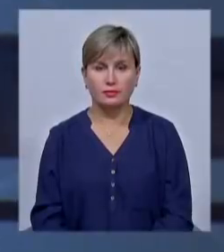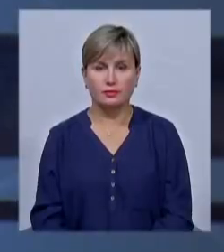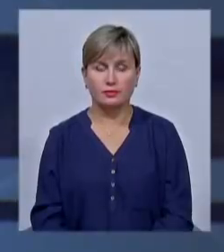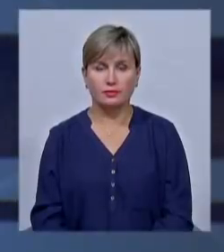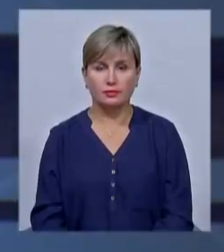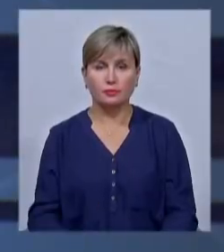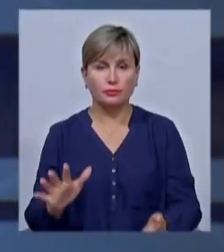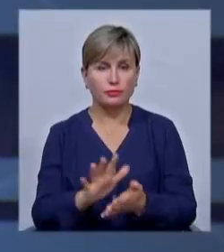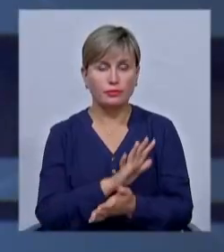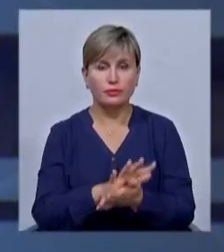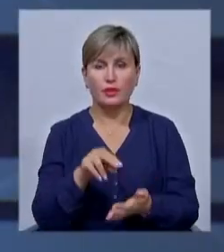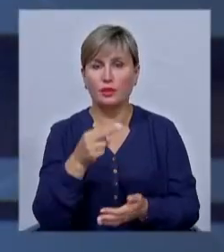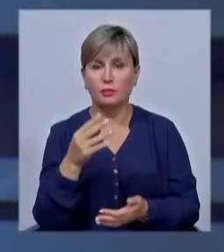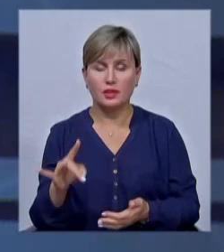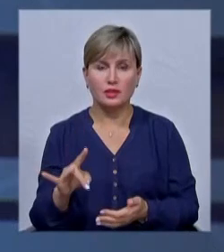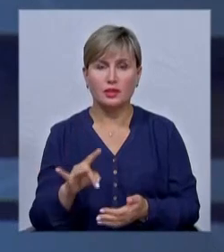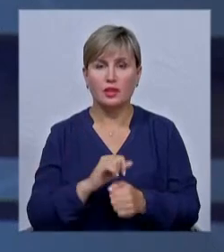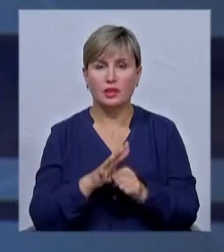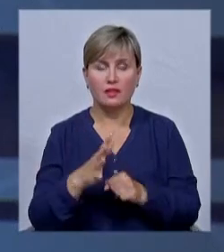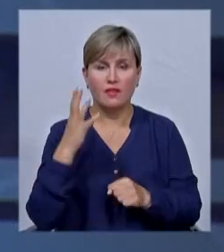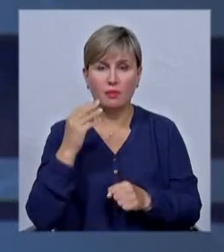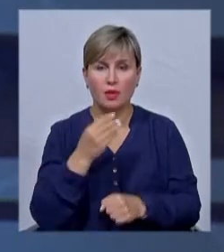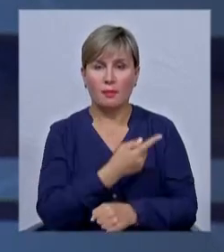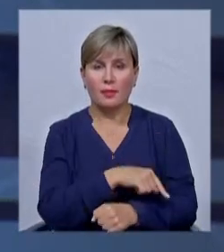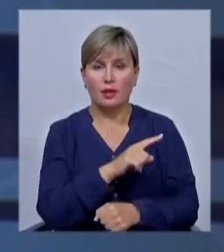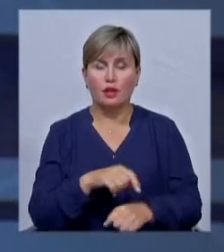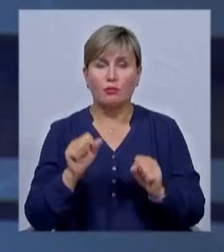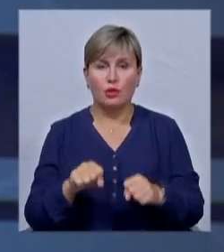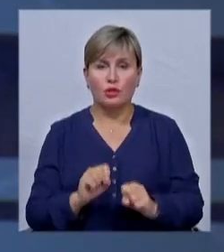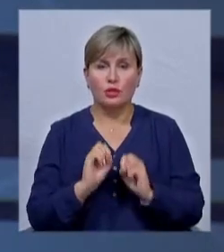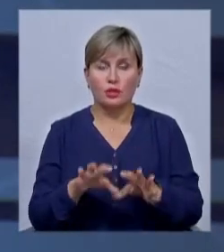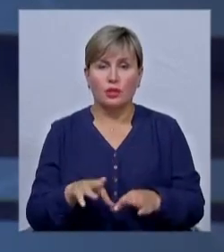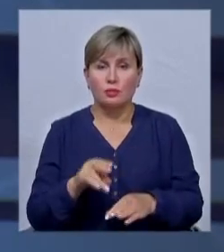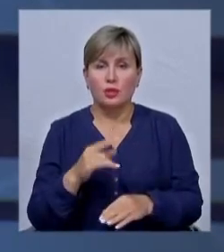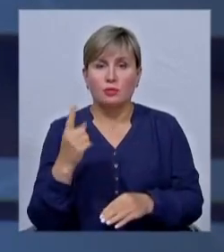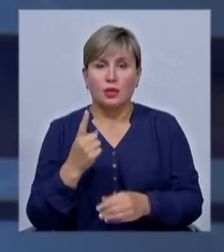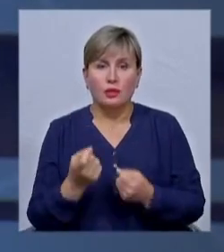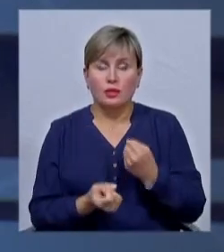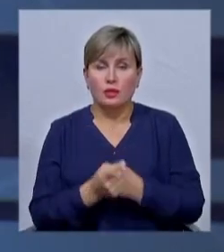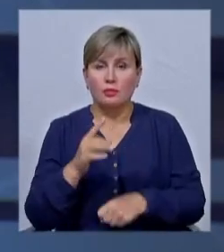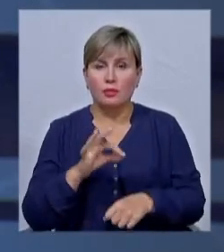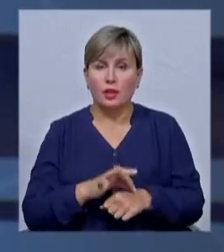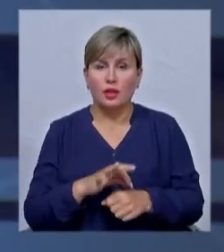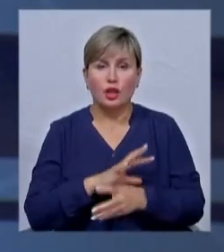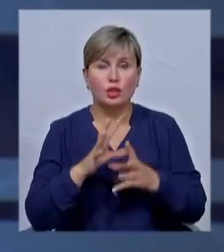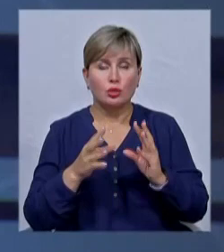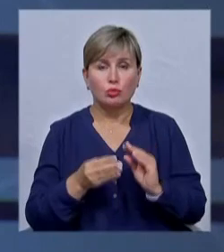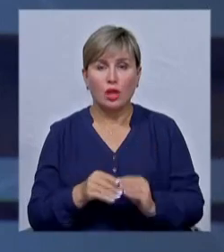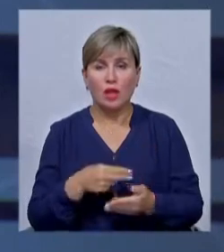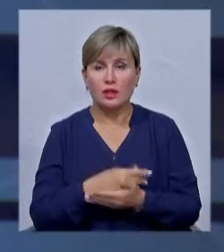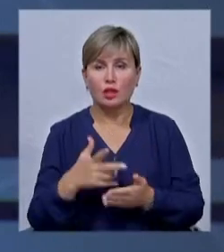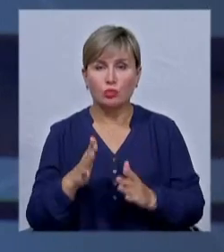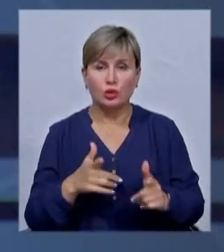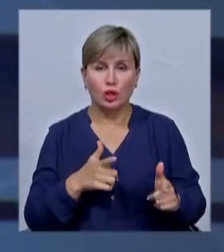бесплатный пцр тест на коронавирус в алматинских поликлиниках можно сдать при первых же симптомах результаты анализов